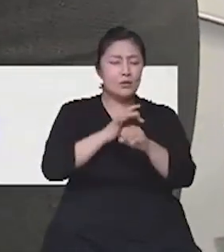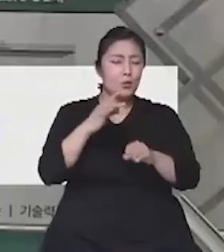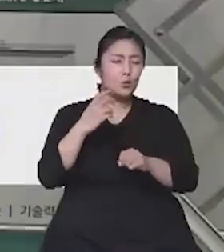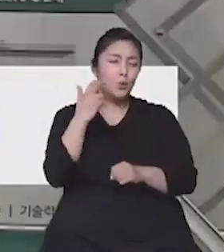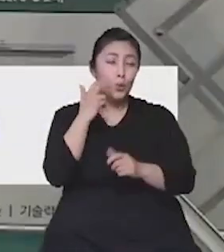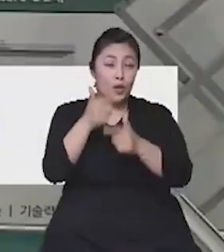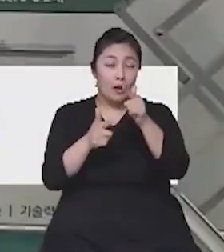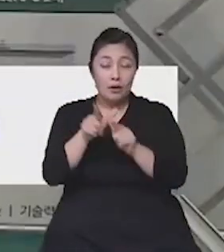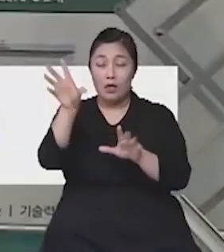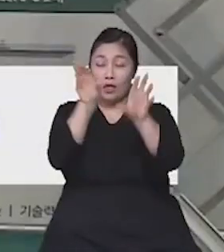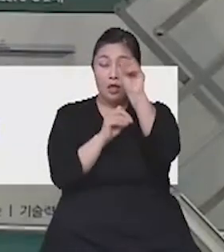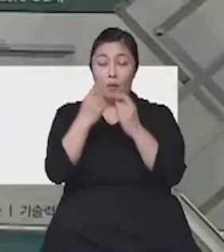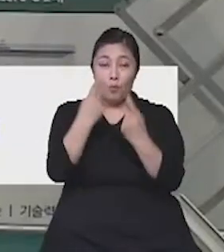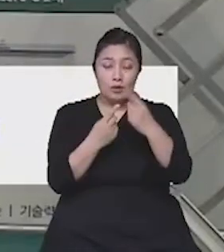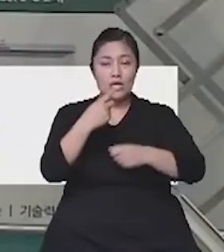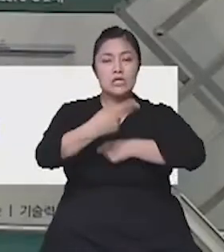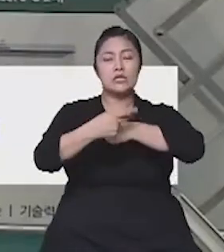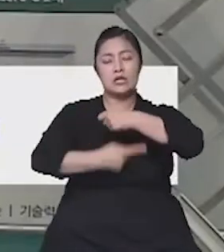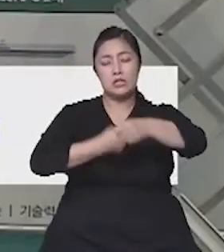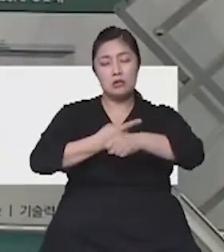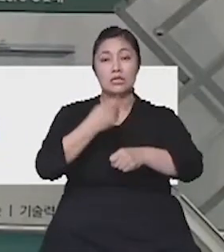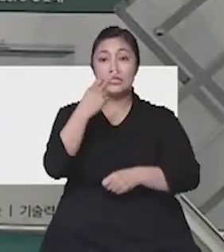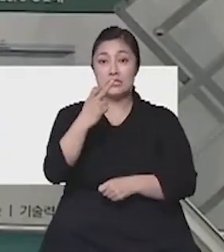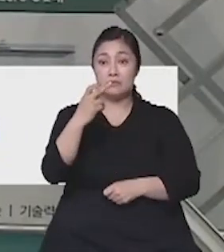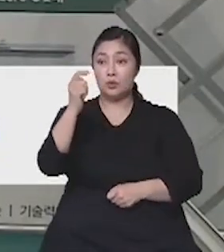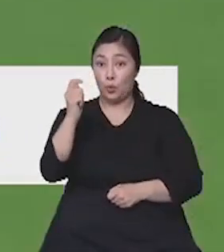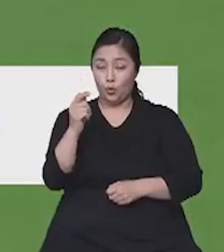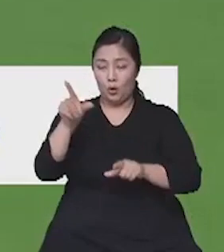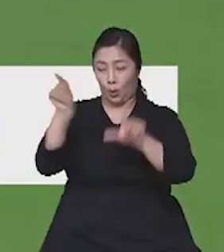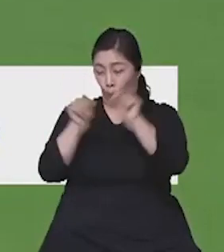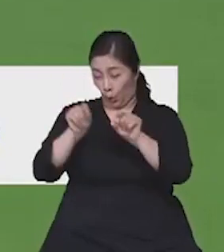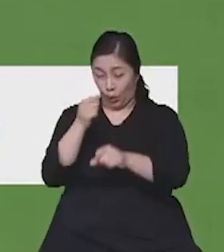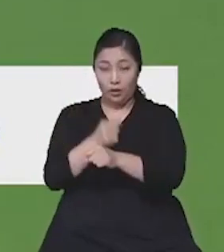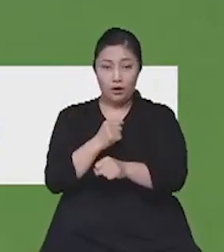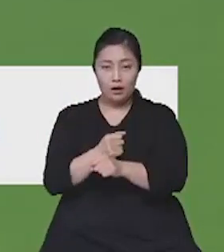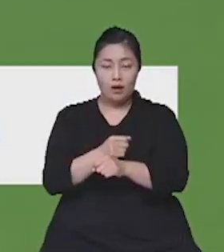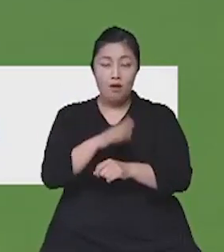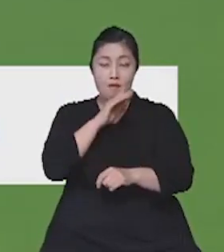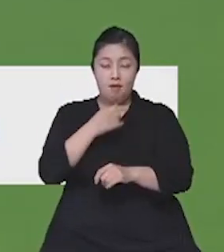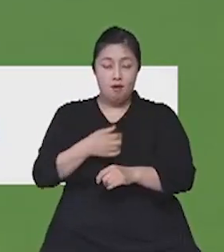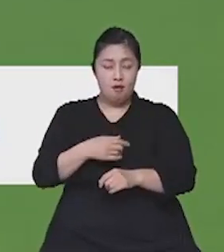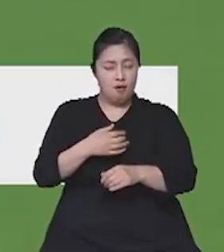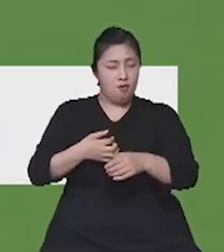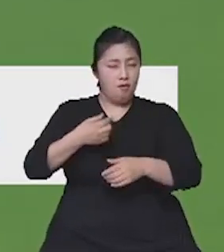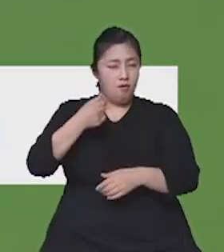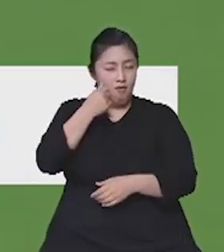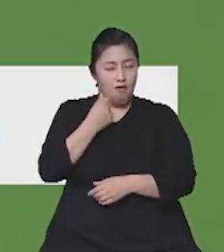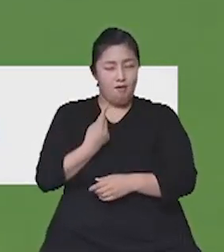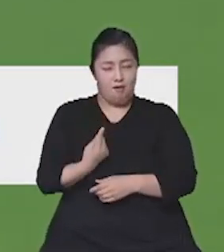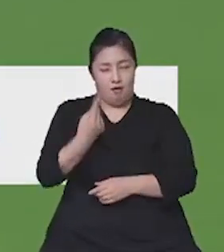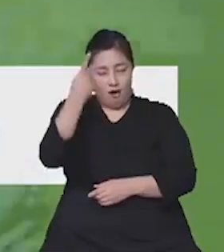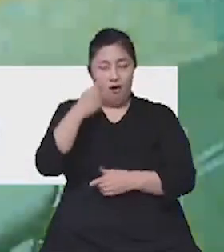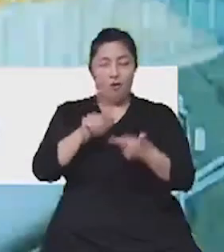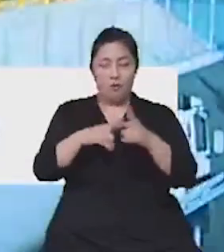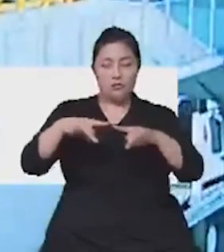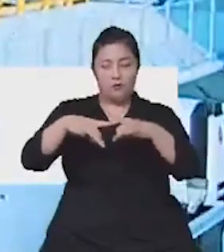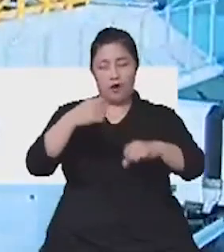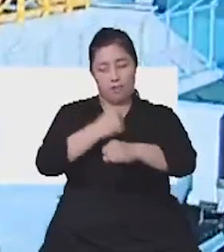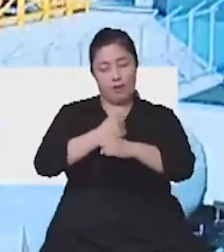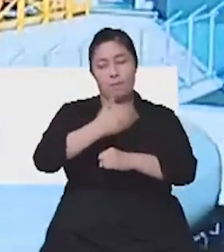것보다 많은 연간 12톤의 이산화탄소를 포집해고 부가가치 자원으로 재활용하는 저즐력